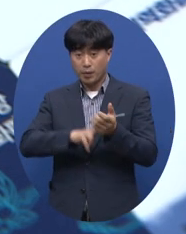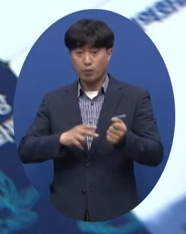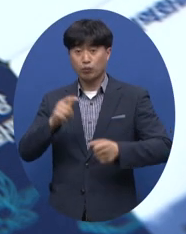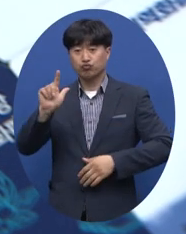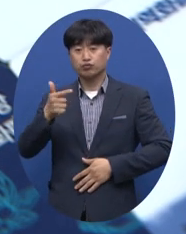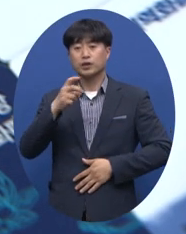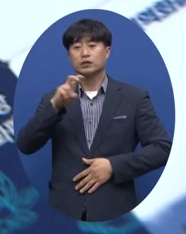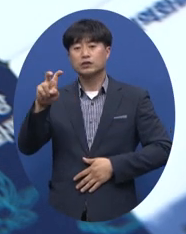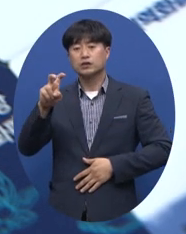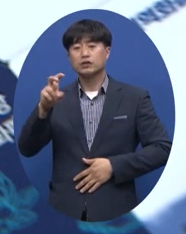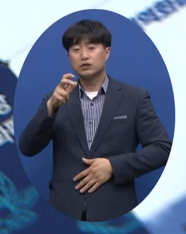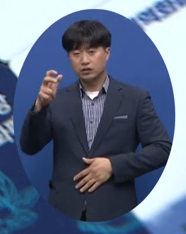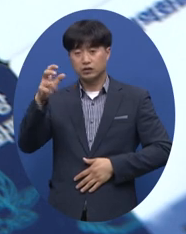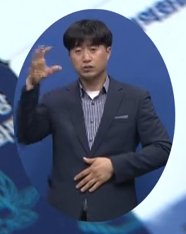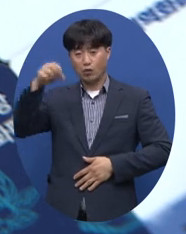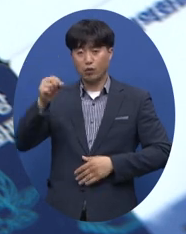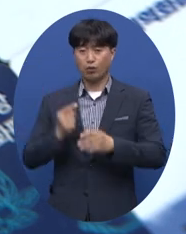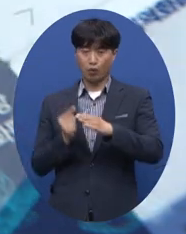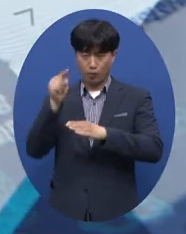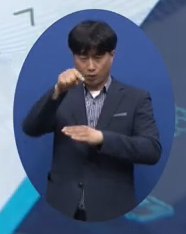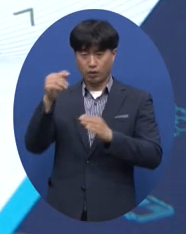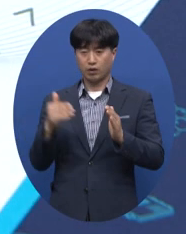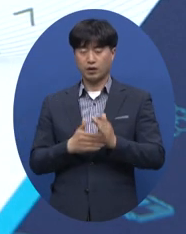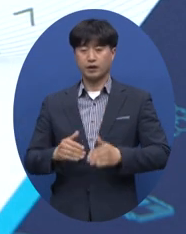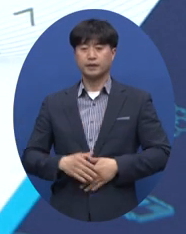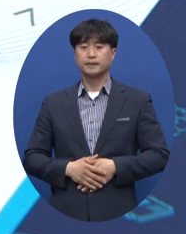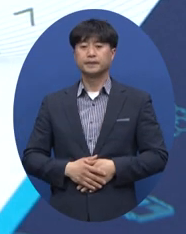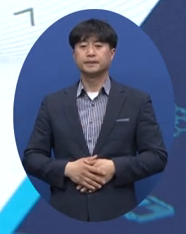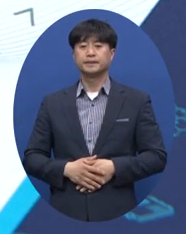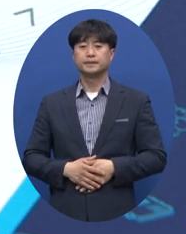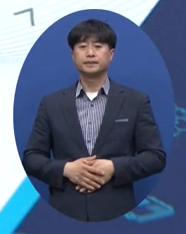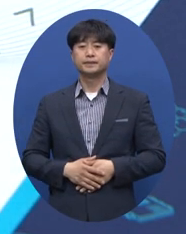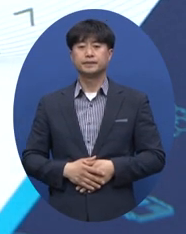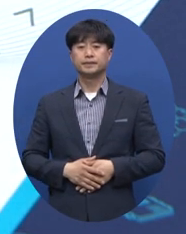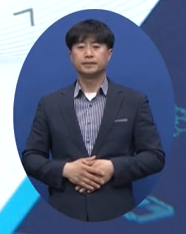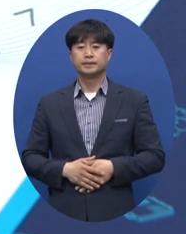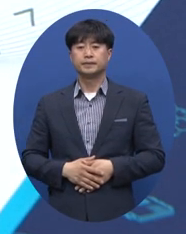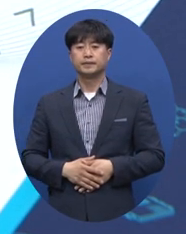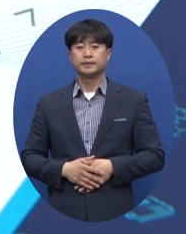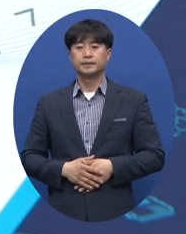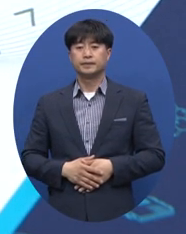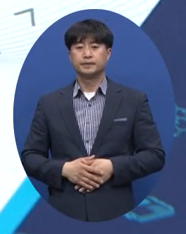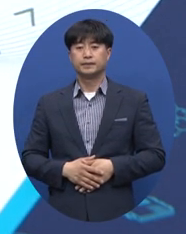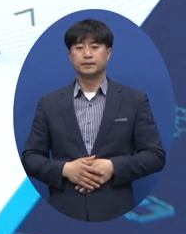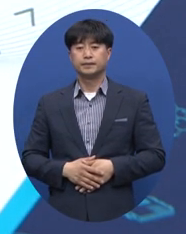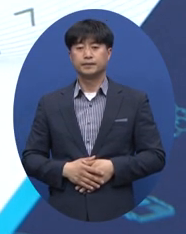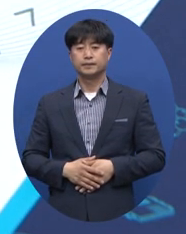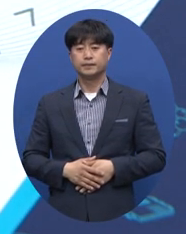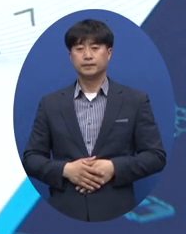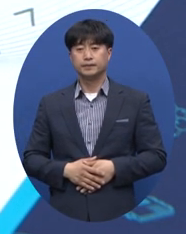판매 670억 를 돌파했습니다 경기 슈 tv 표창 줍니다